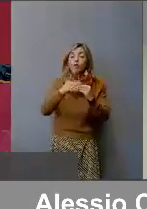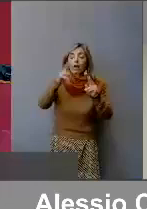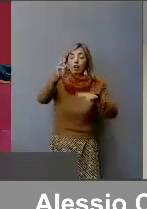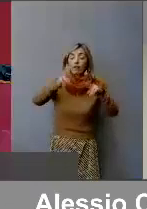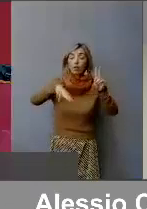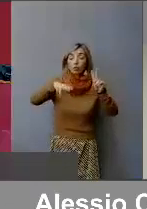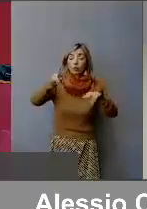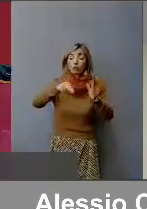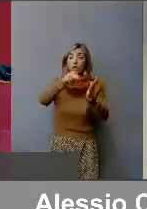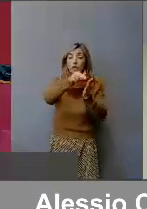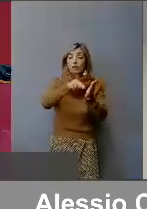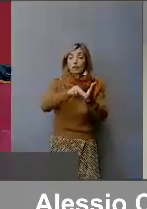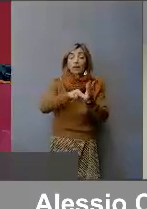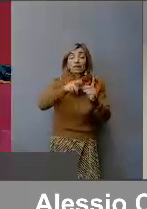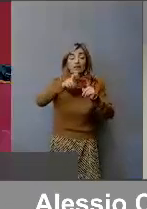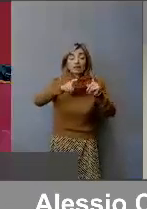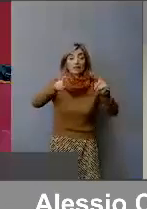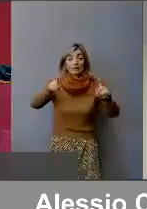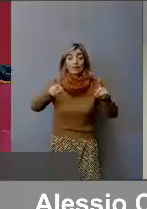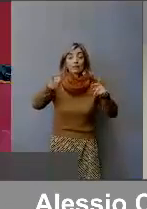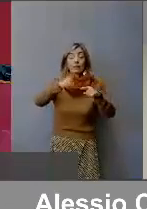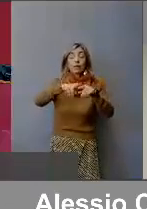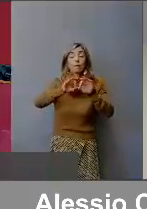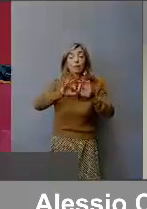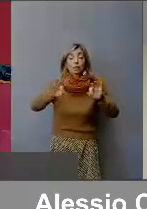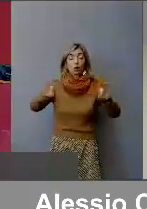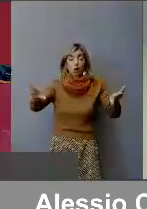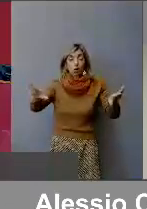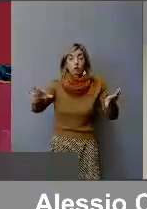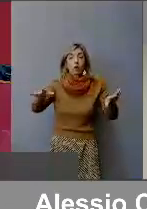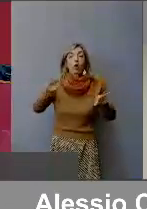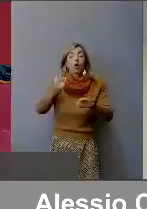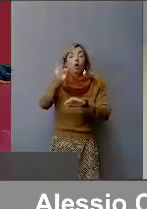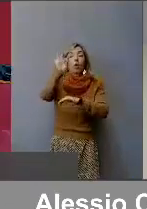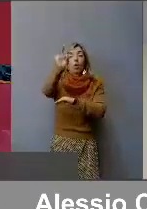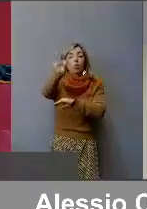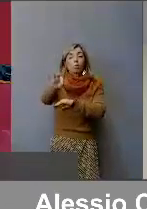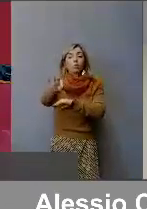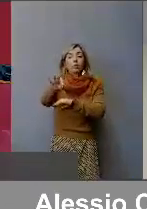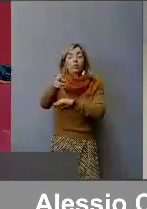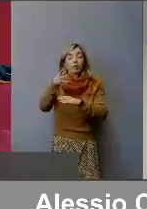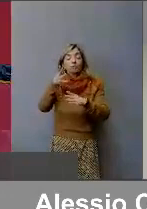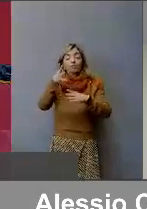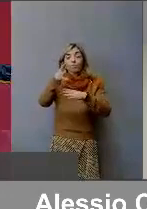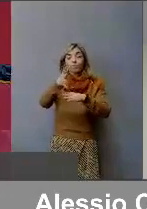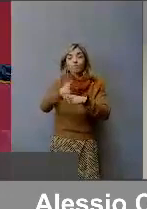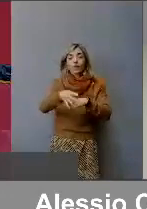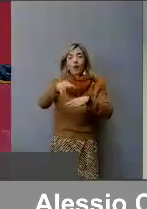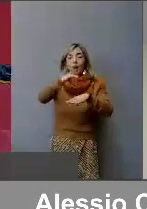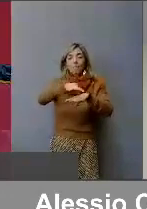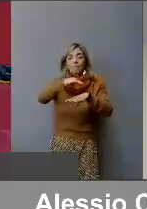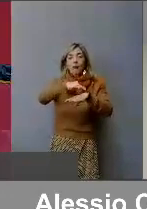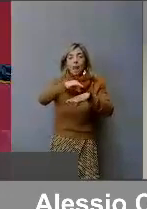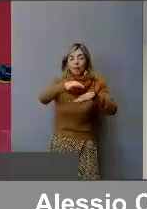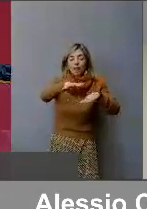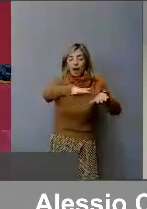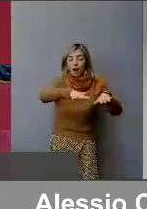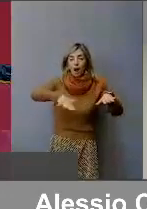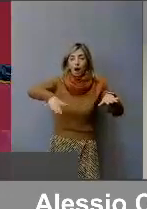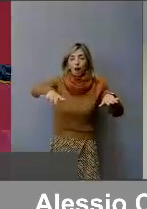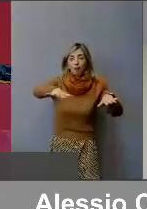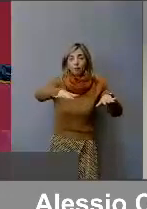epidemiologici allo scopo di individuare eventuali patologie presenti nell'ambiente allo scopo di ridurre i fili della